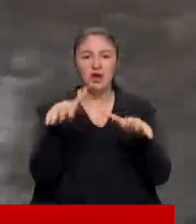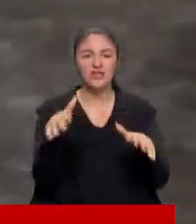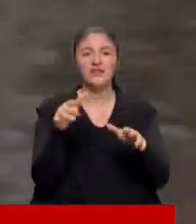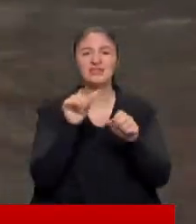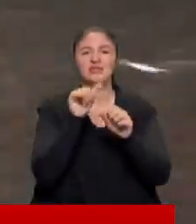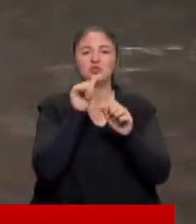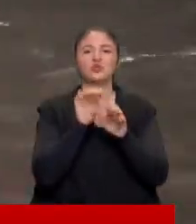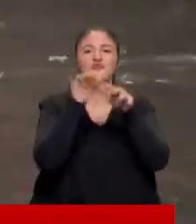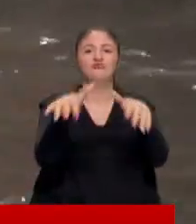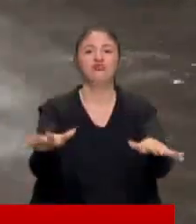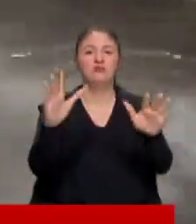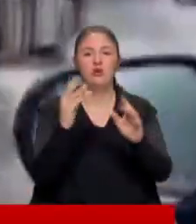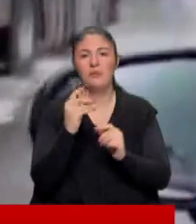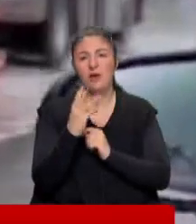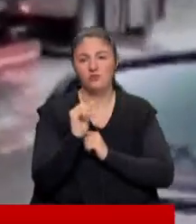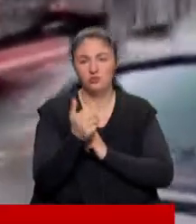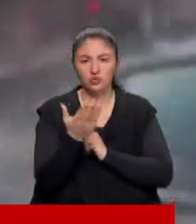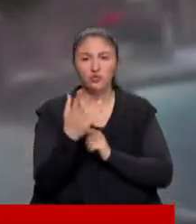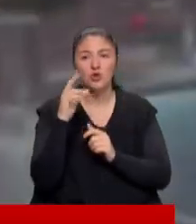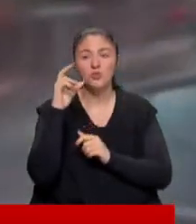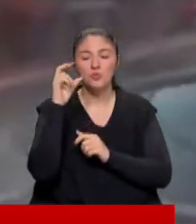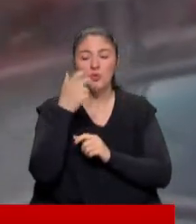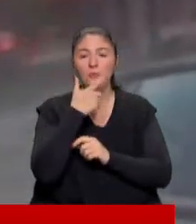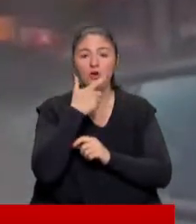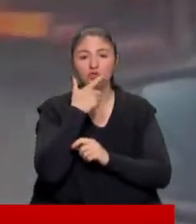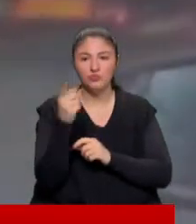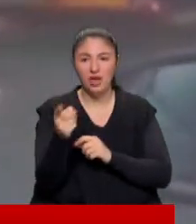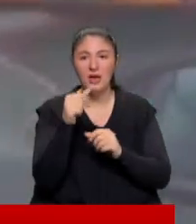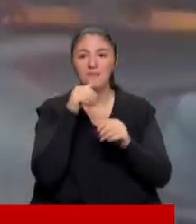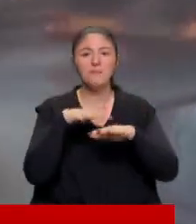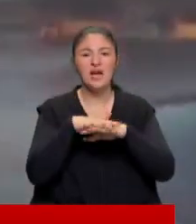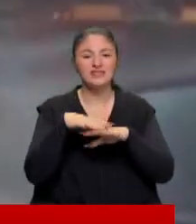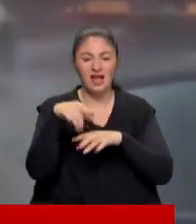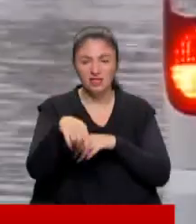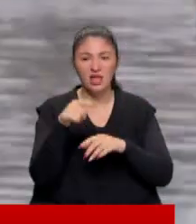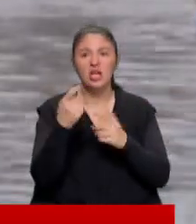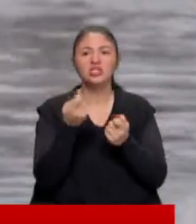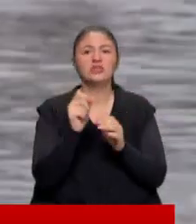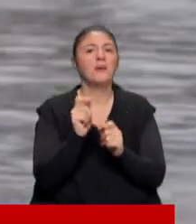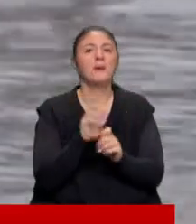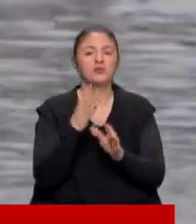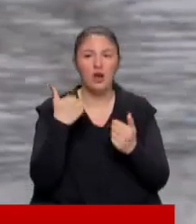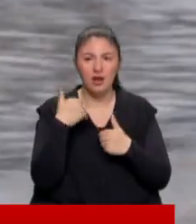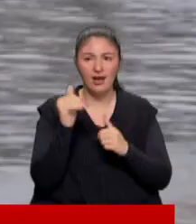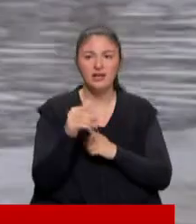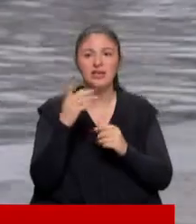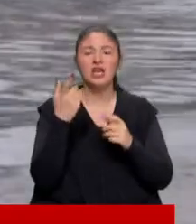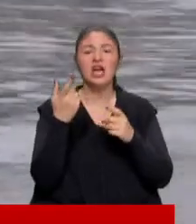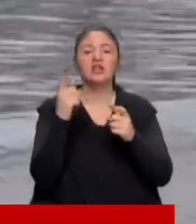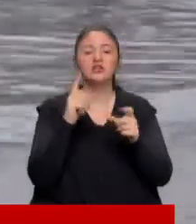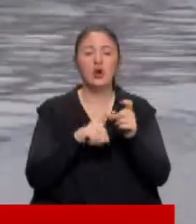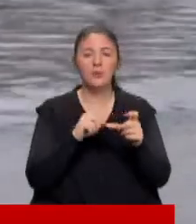ve taşkınlara yol açıyor birkaç gündür. Muğla'nın Bodrum ilçesinde mazgallar işlevsiz kaldı. İlçe sakinleri